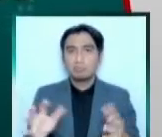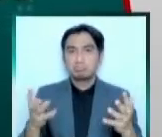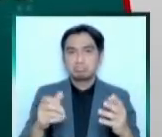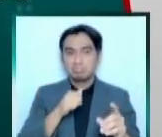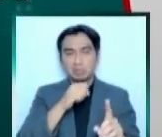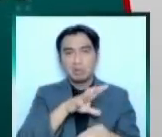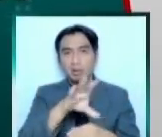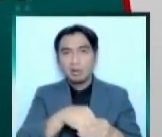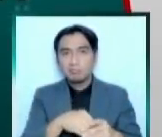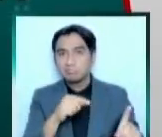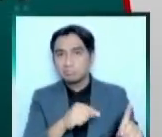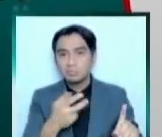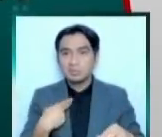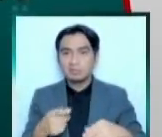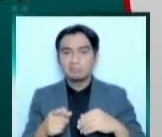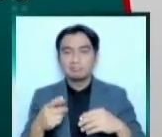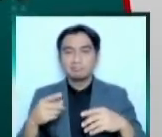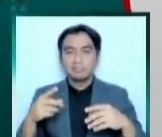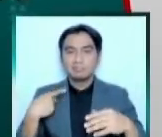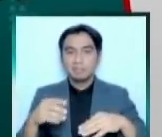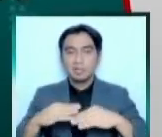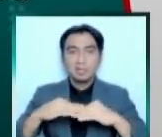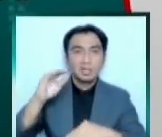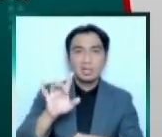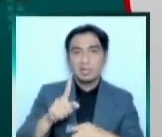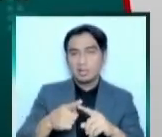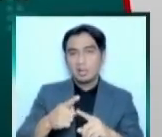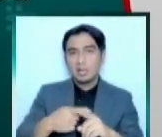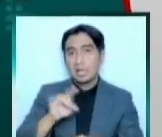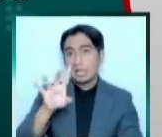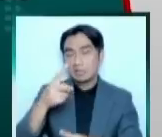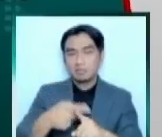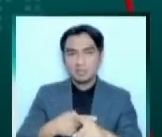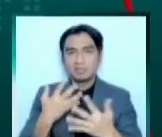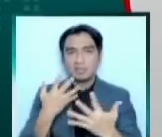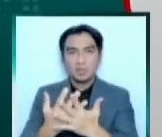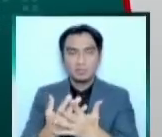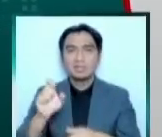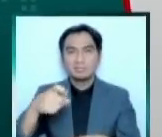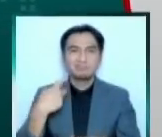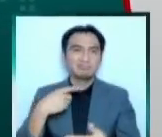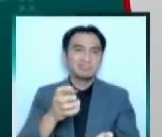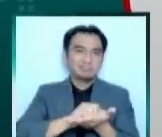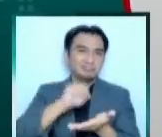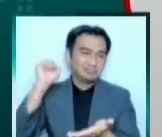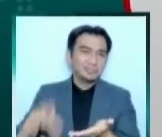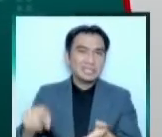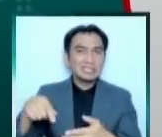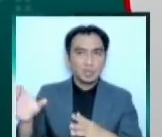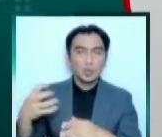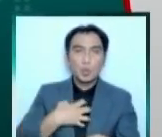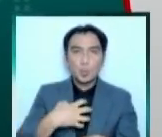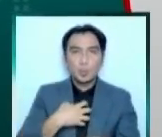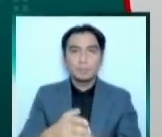si Marcos ng higit sa 18 months na pagkakakulong. Kaya dapat daw i-dismiss ang petisyon. Pagkatapos isumite ng magkabilang